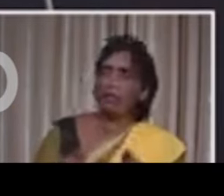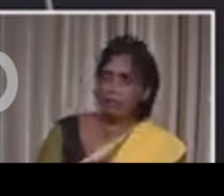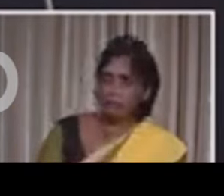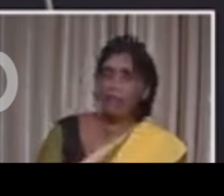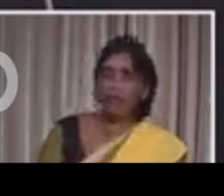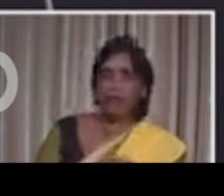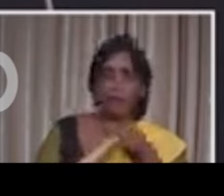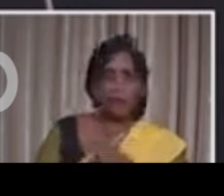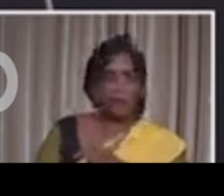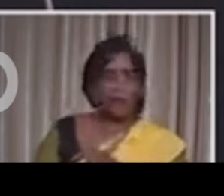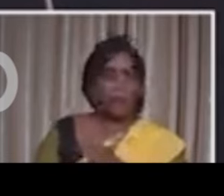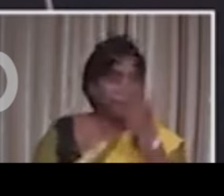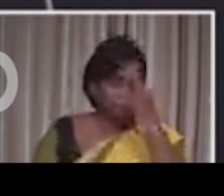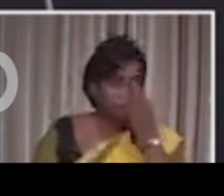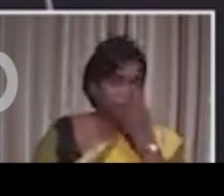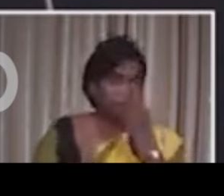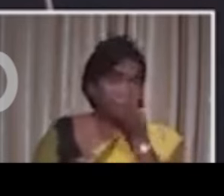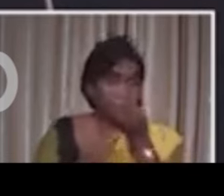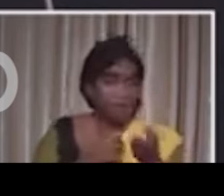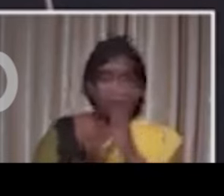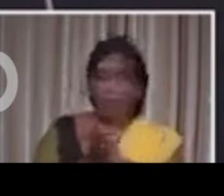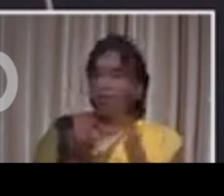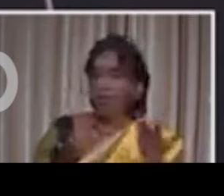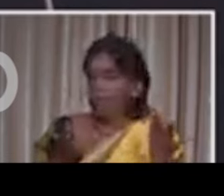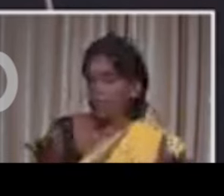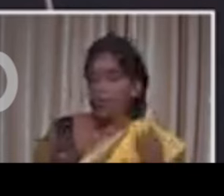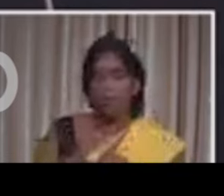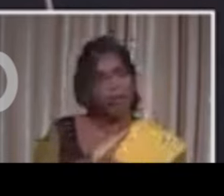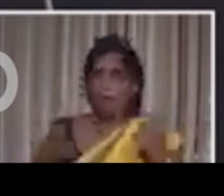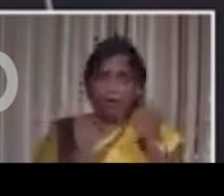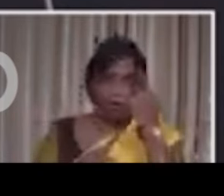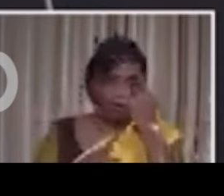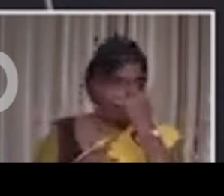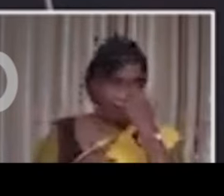வெக்கம், இலங்கையராக இப்போதாவது ஒன்றிணைவோம் நீதியை பெறுவதற்கு.